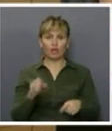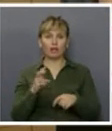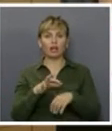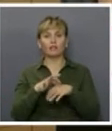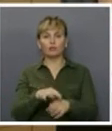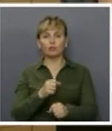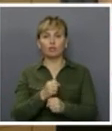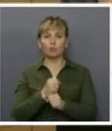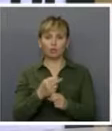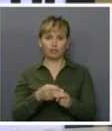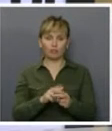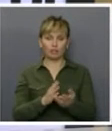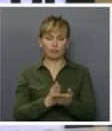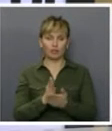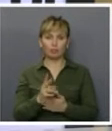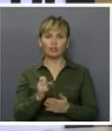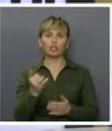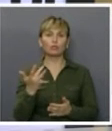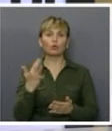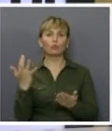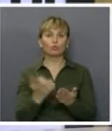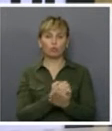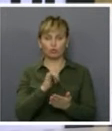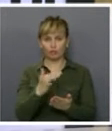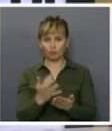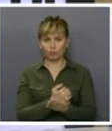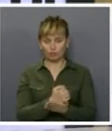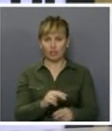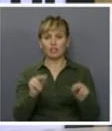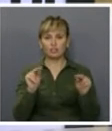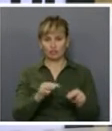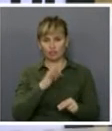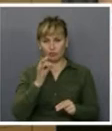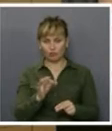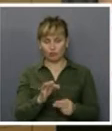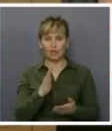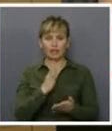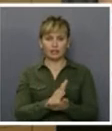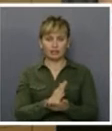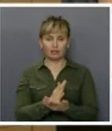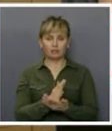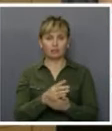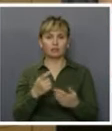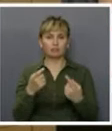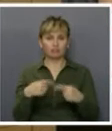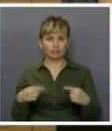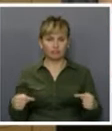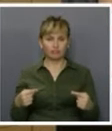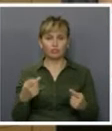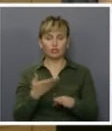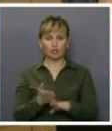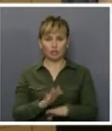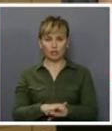работа в этом направлении? Насколько успешно получается? Буду откровенен. Есть определенные барьеры, потому что сейчас